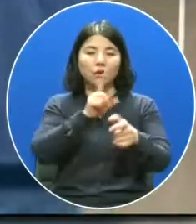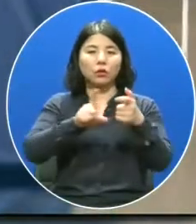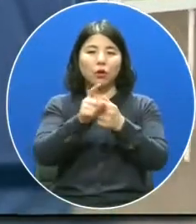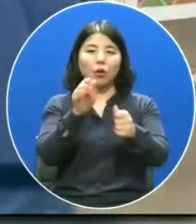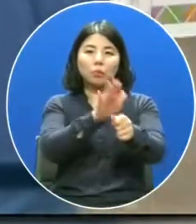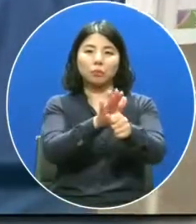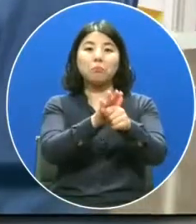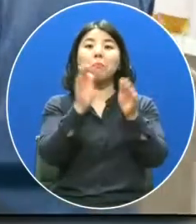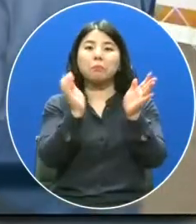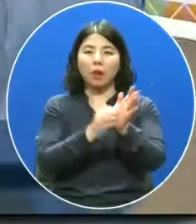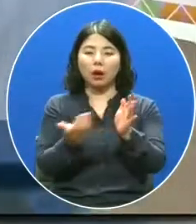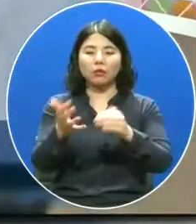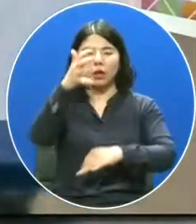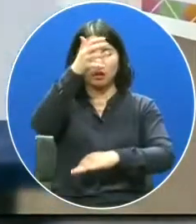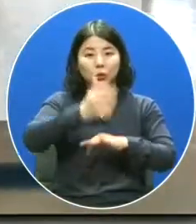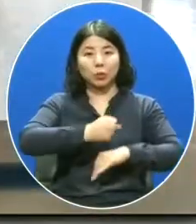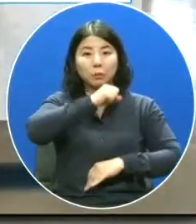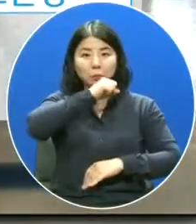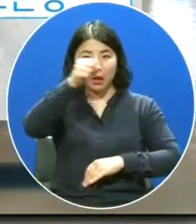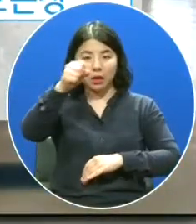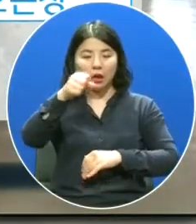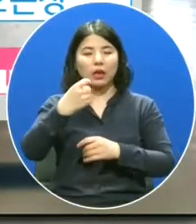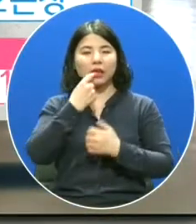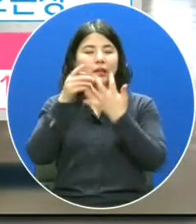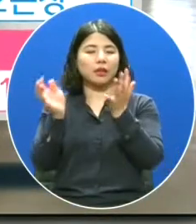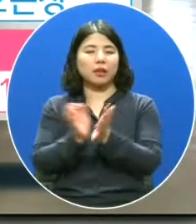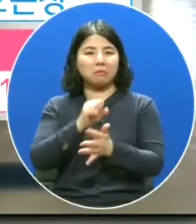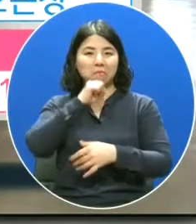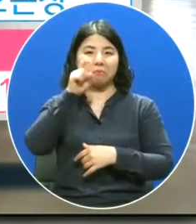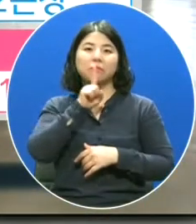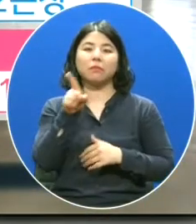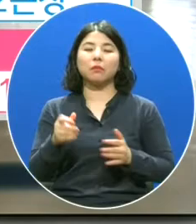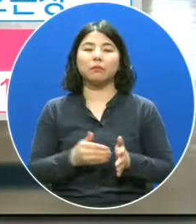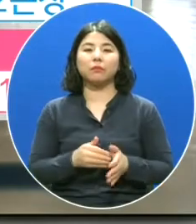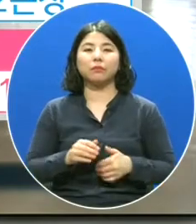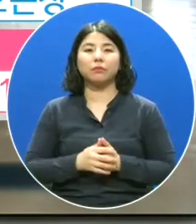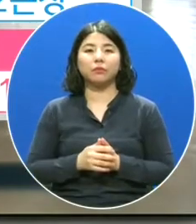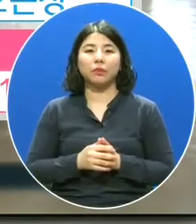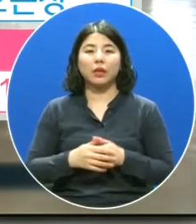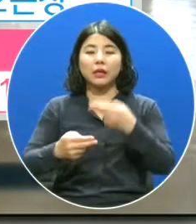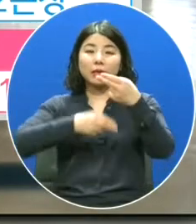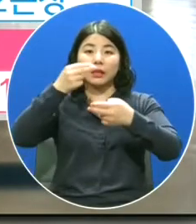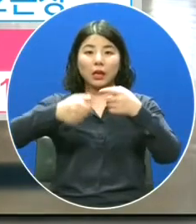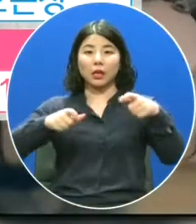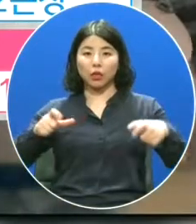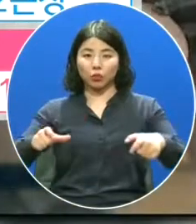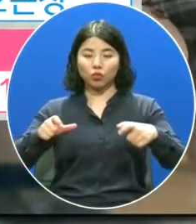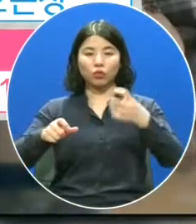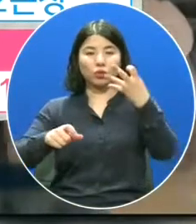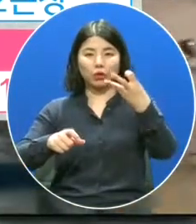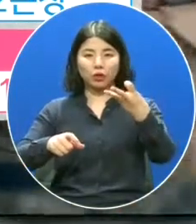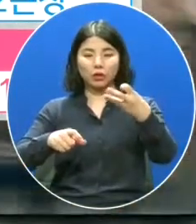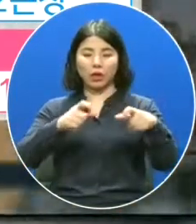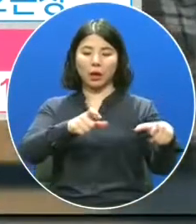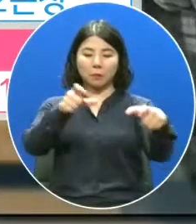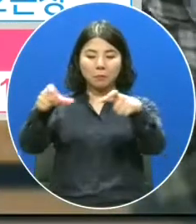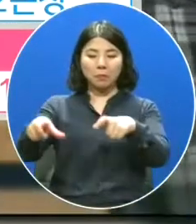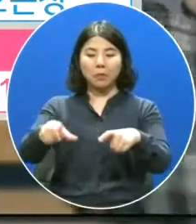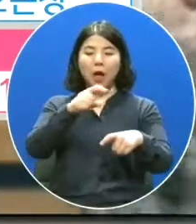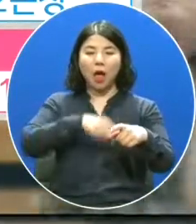지지를 받았지만 최종 승자는 민주당 후보였다고 합니다. 상당구에서도 13개 단위